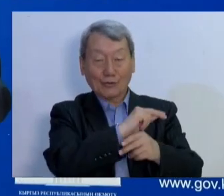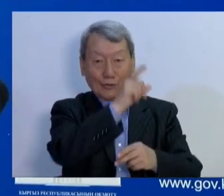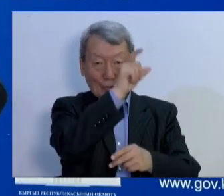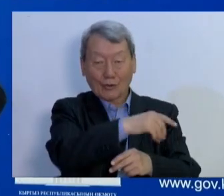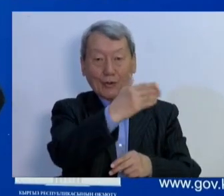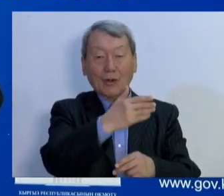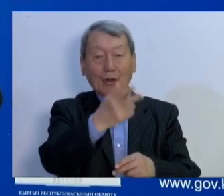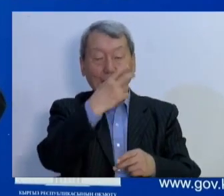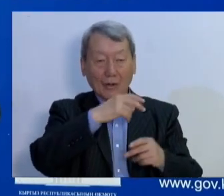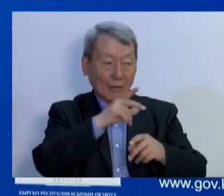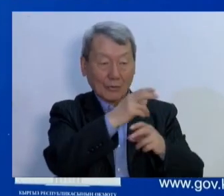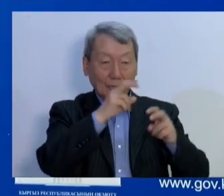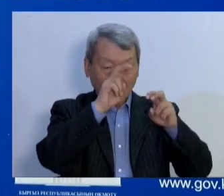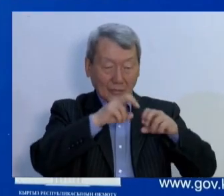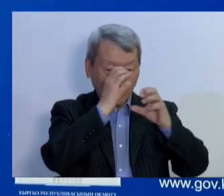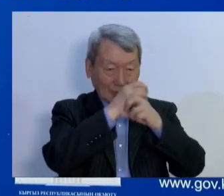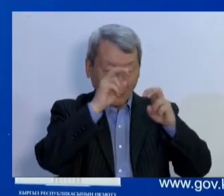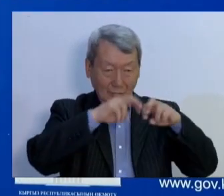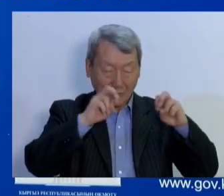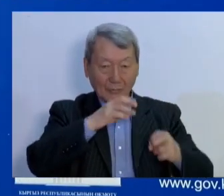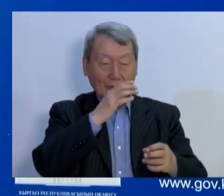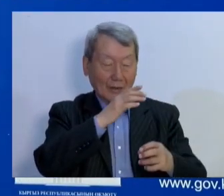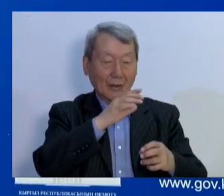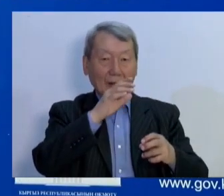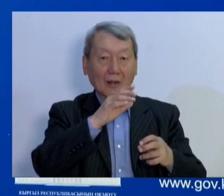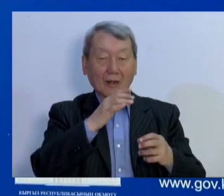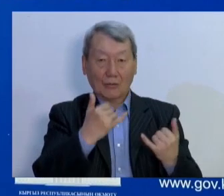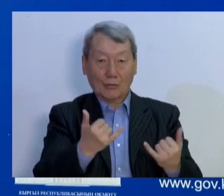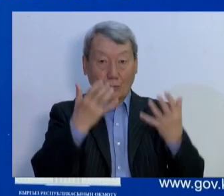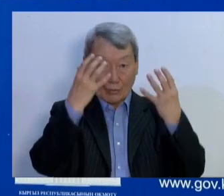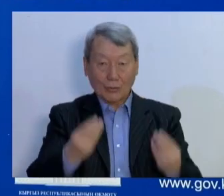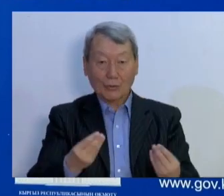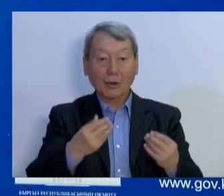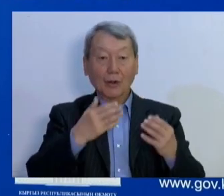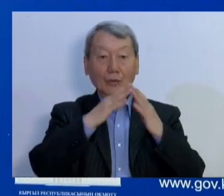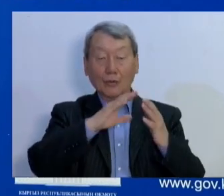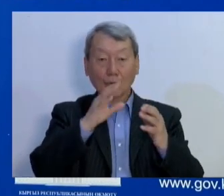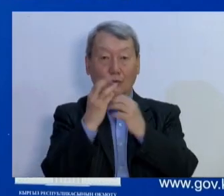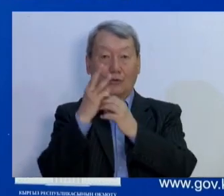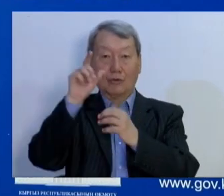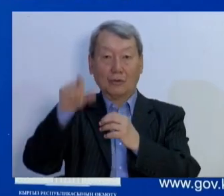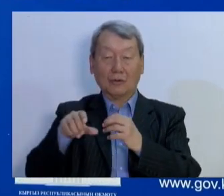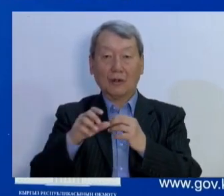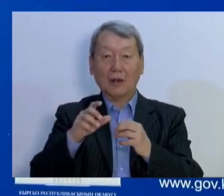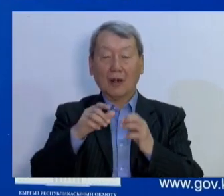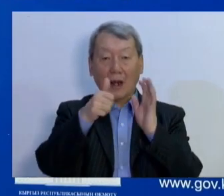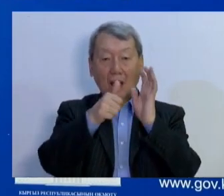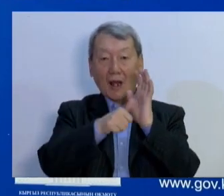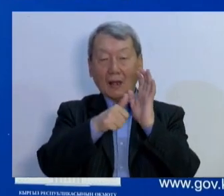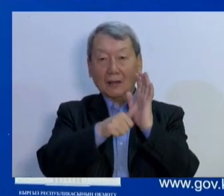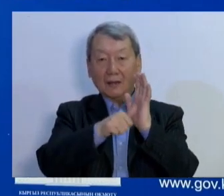мекемелерден келип түшүп дарылангандар бар болчу. Арасынан мына бүгүнкү күнгө чыгып кеткени 13, 6